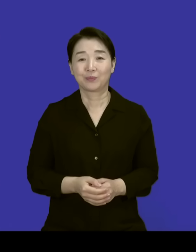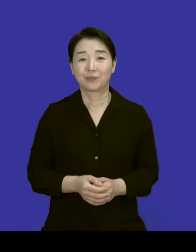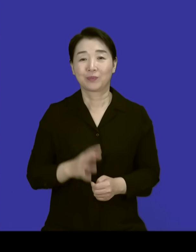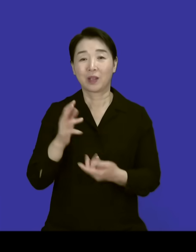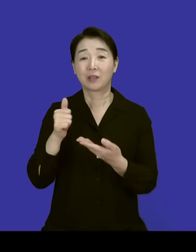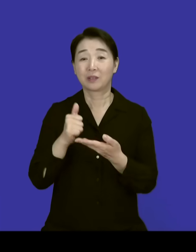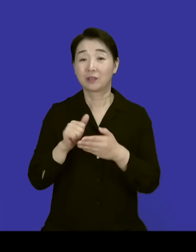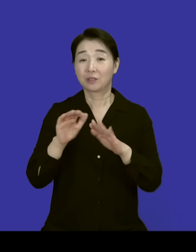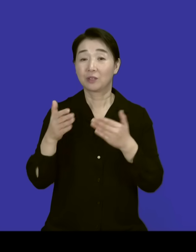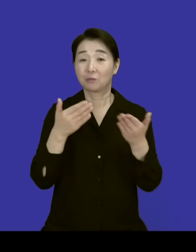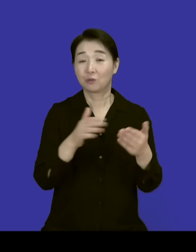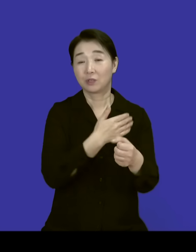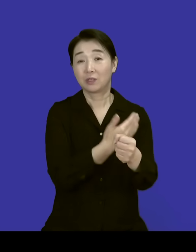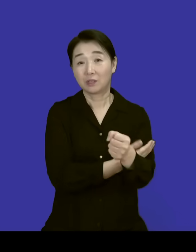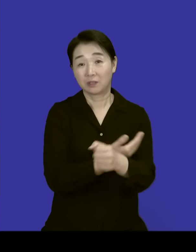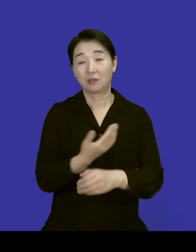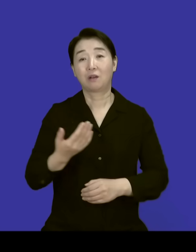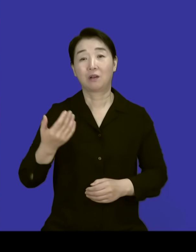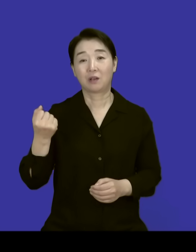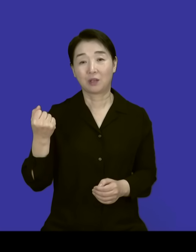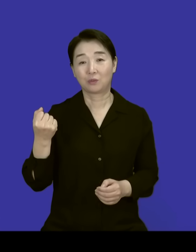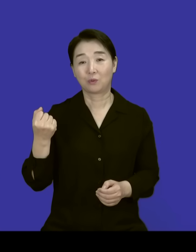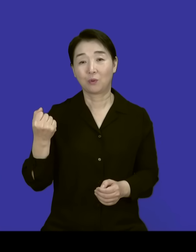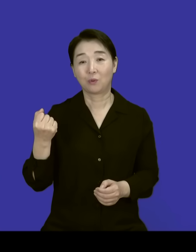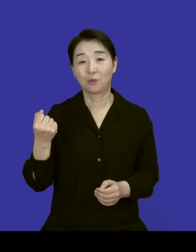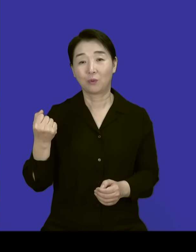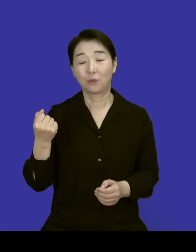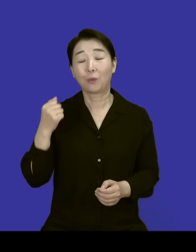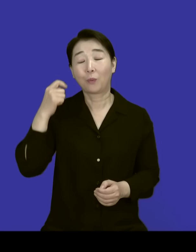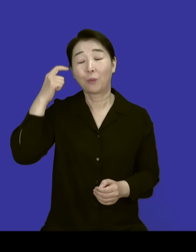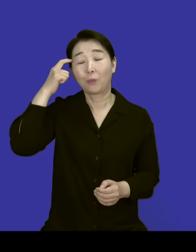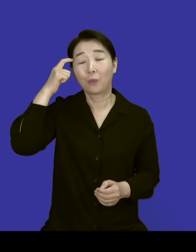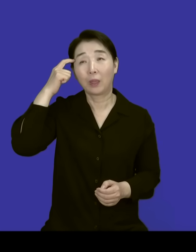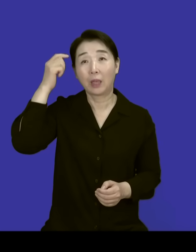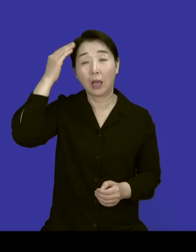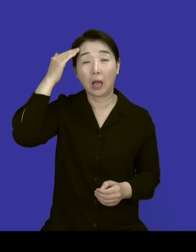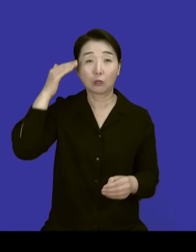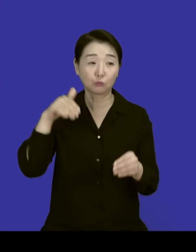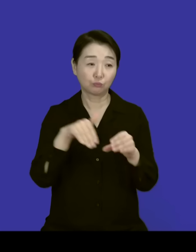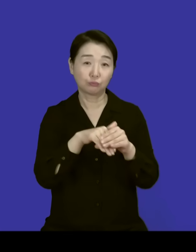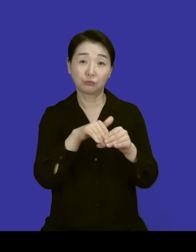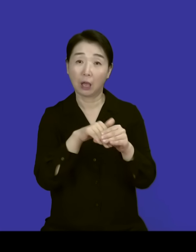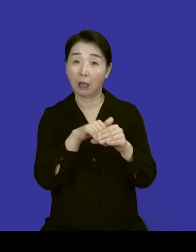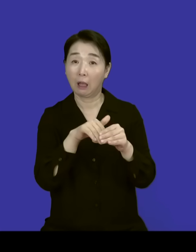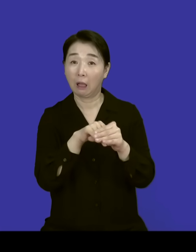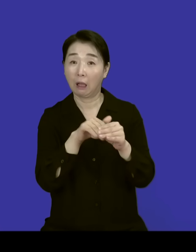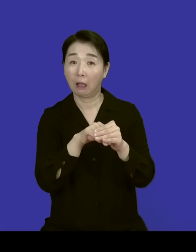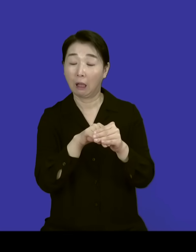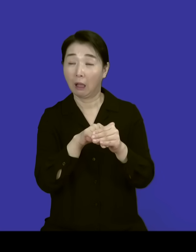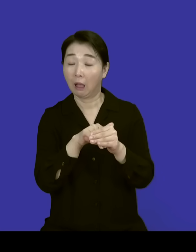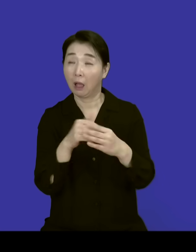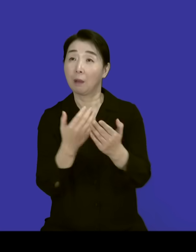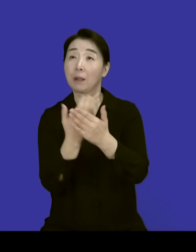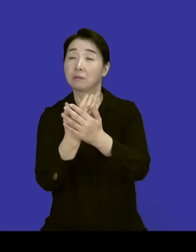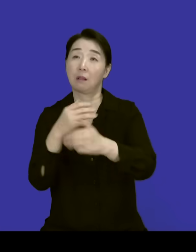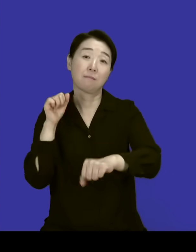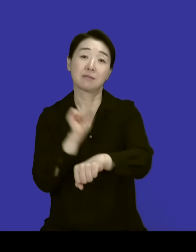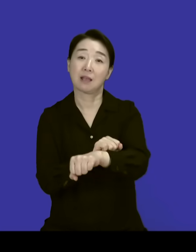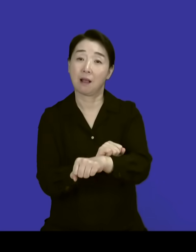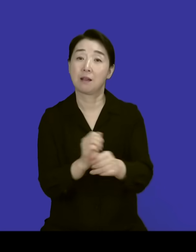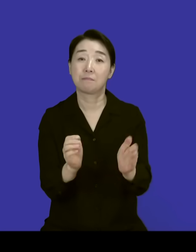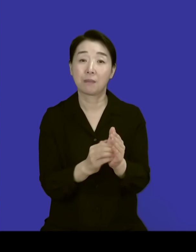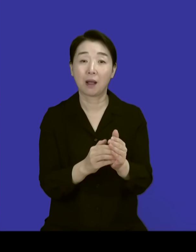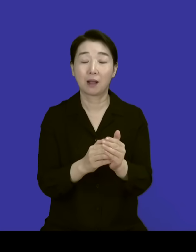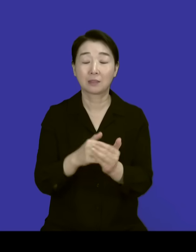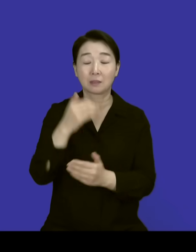하나님께서 지금 주신 그런 능력을 가지고 네. 사실 우리나라에게 얼마나 문화 콘텐츠 강국을 만드셔 주셨어요. 맞습니다. 전 이제 한국 땅에